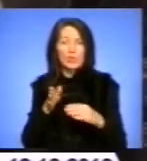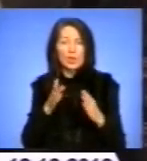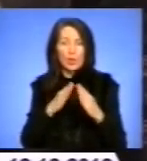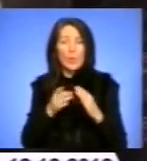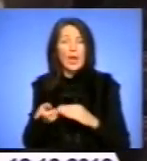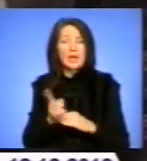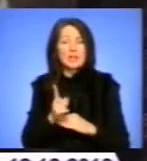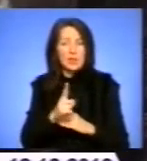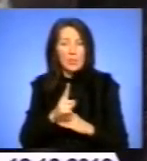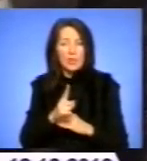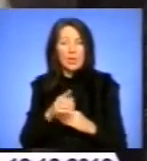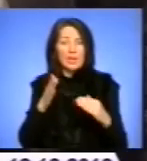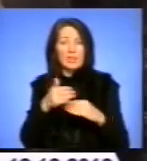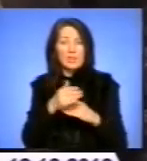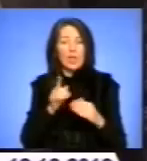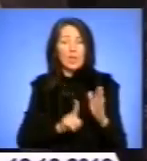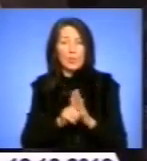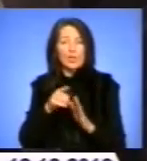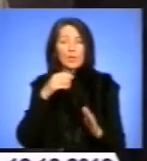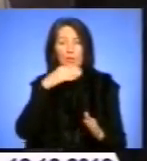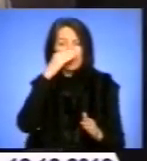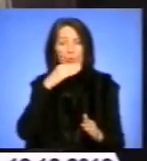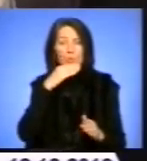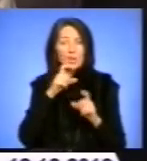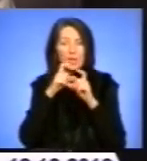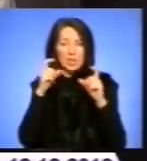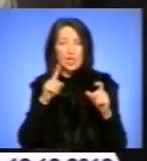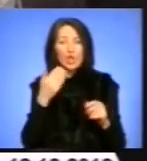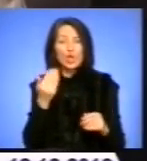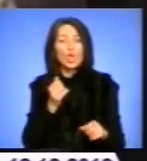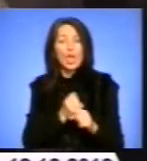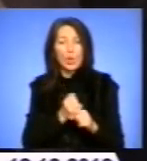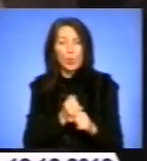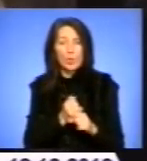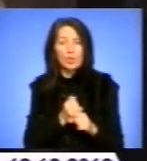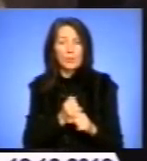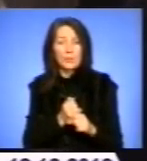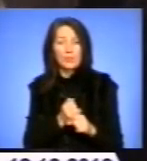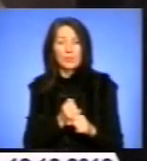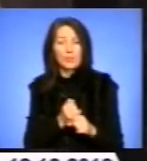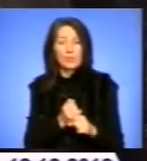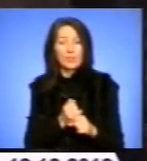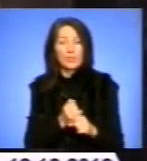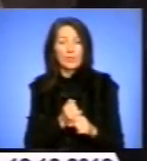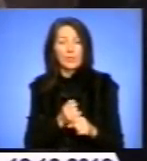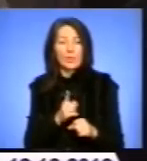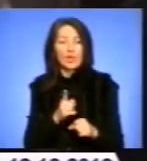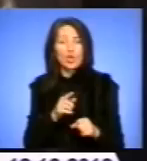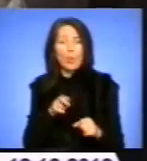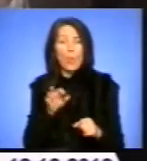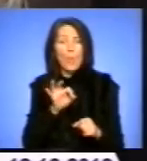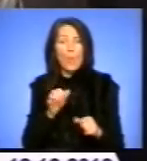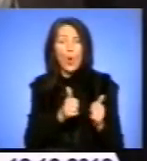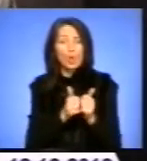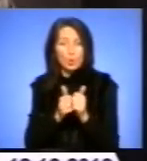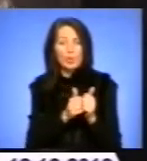дверей почав до батька кричати, що ти робиш, що по сусідах розказує, що я його